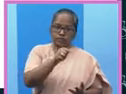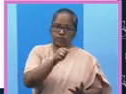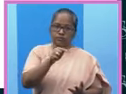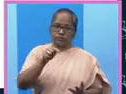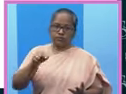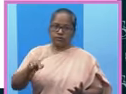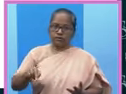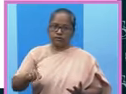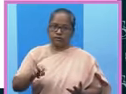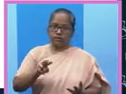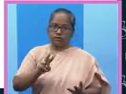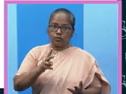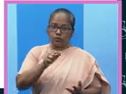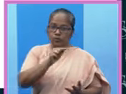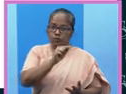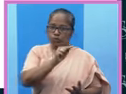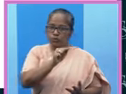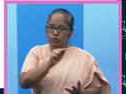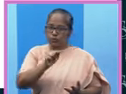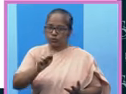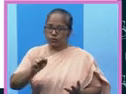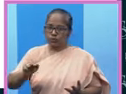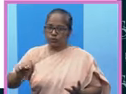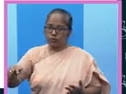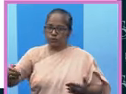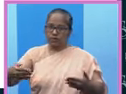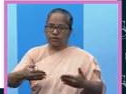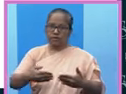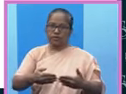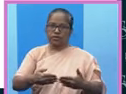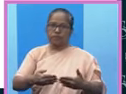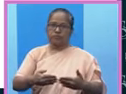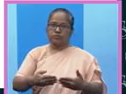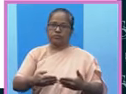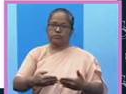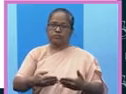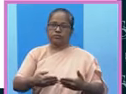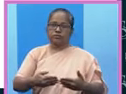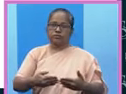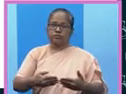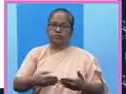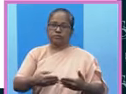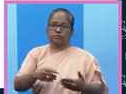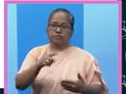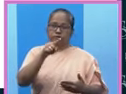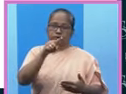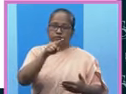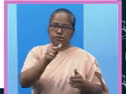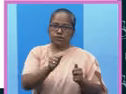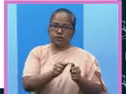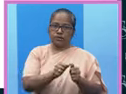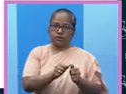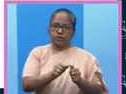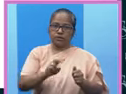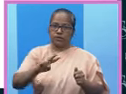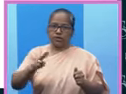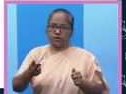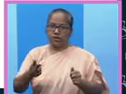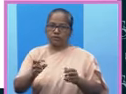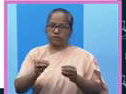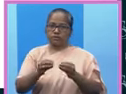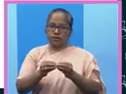அந்த ரெண்டு புள்ளியையும் ஒரு கோட்டு துண்டின் கொண்டு என்ன செய்கிறோம்? நான் இப்படி இணைக்கிறேன். இது ஏ என்ற புள்ளின்னு வச்சுக்கிடுவோம், இது பி